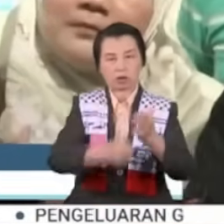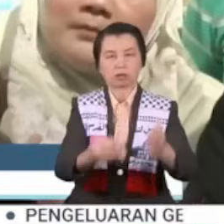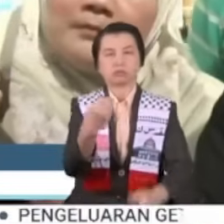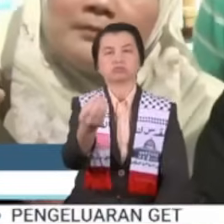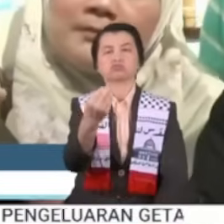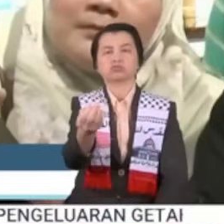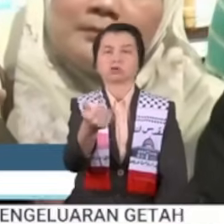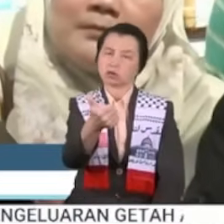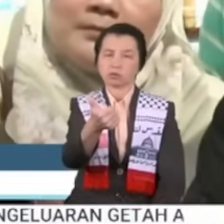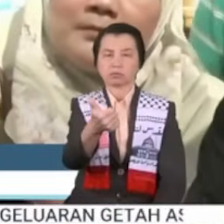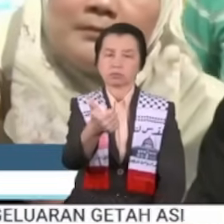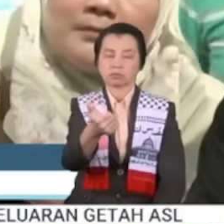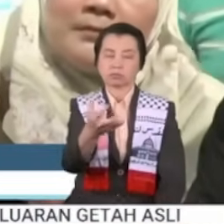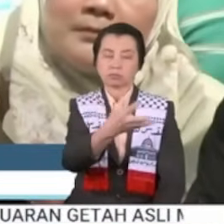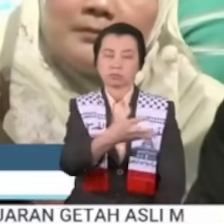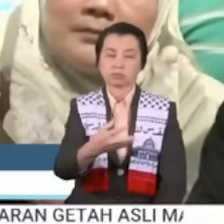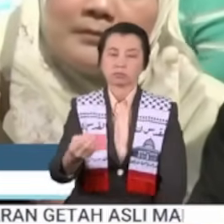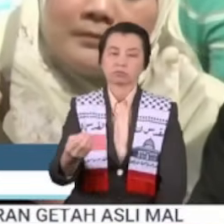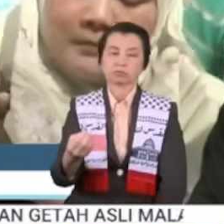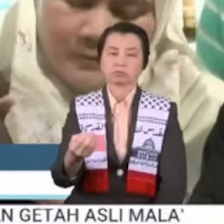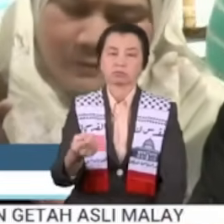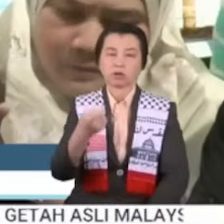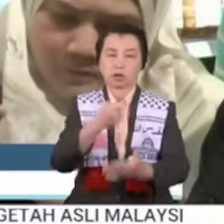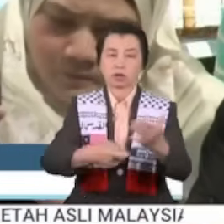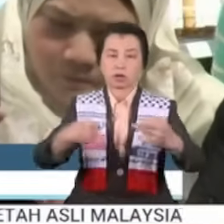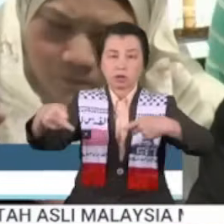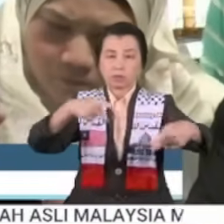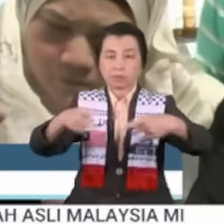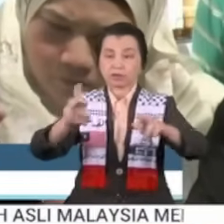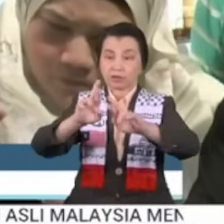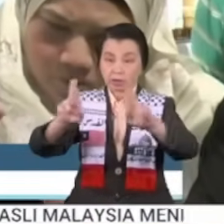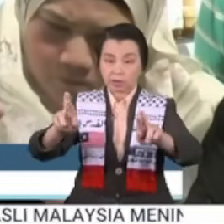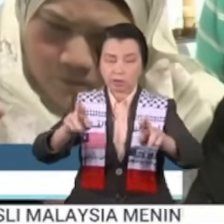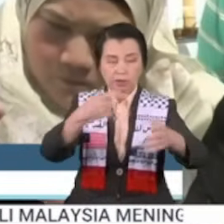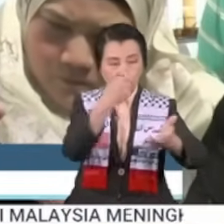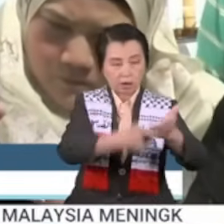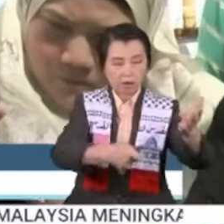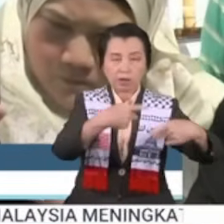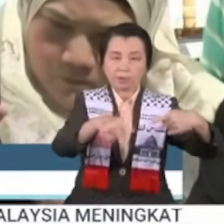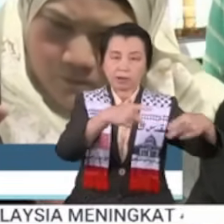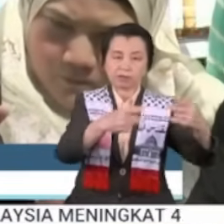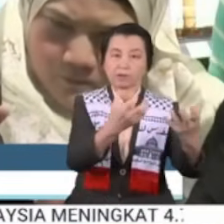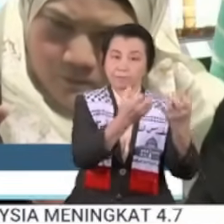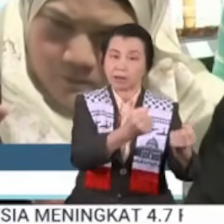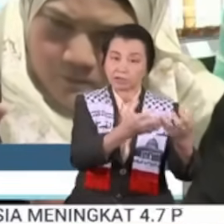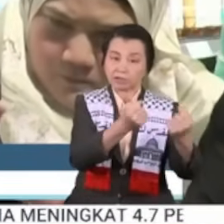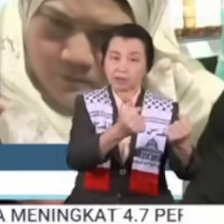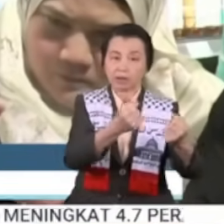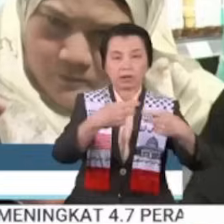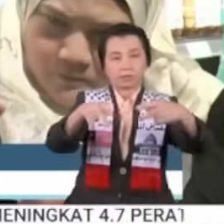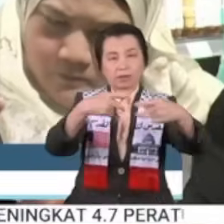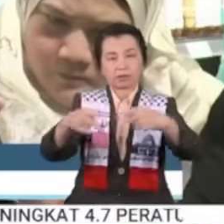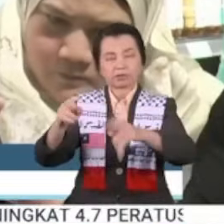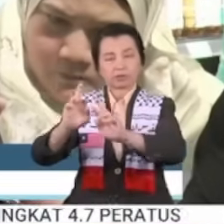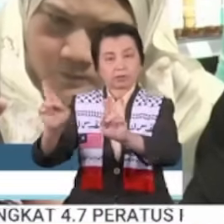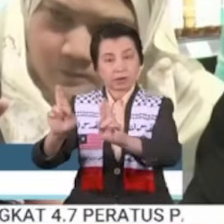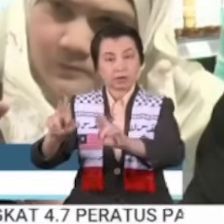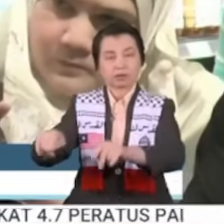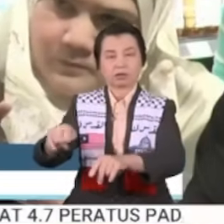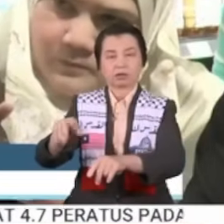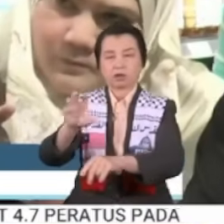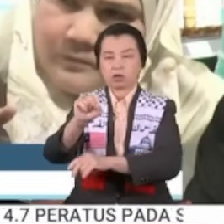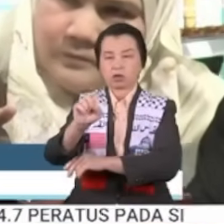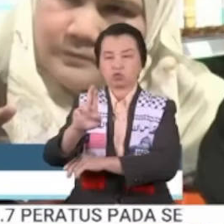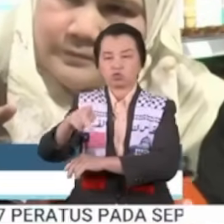yang diawkanah harga di pasar raya dan juga di Pasar Basah ni di Pasar Raya